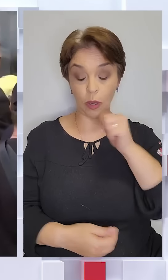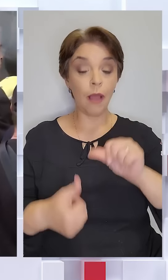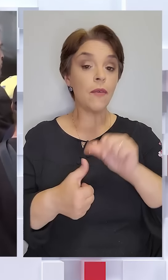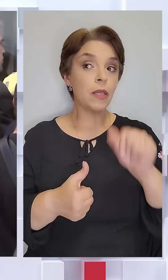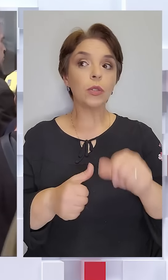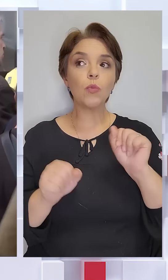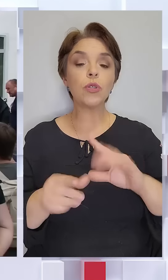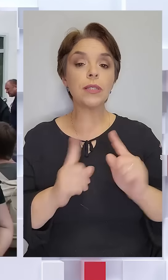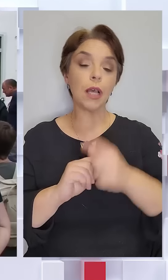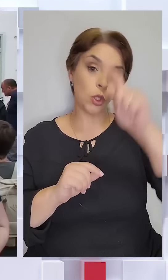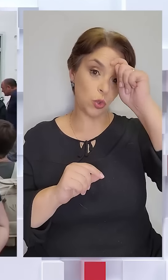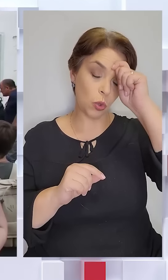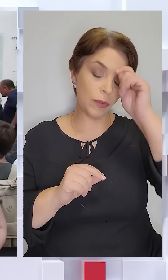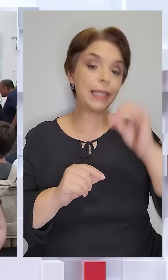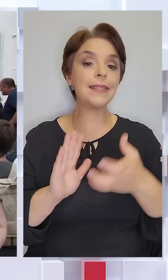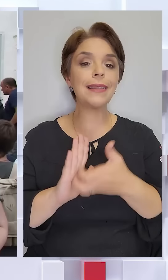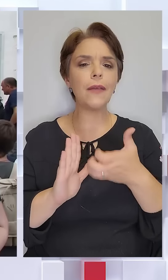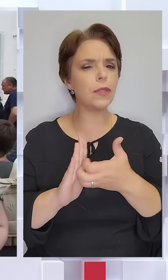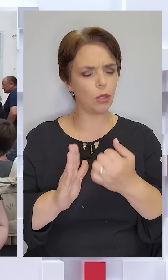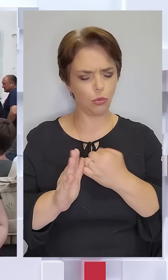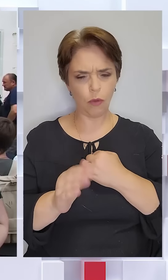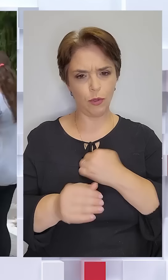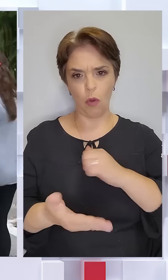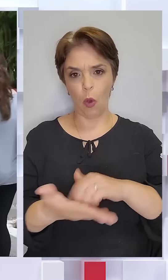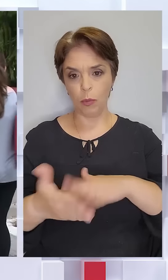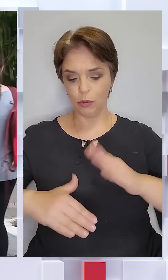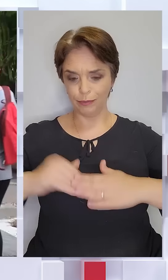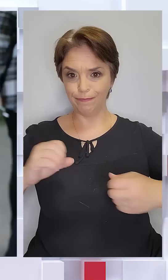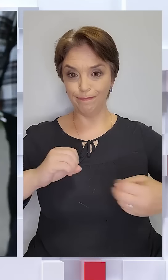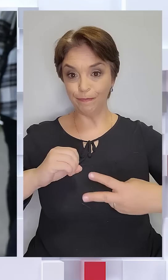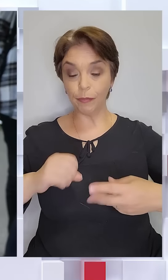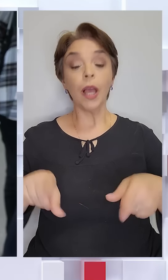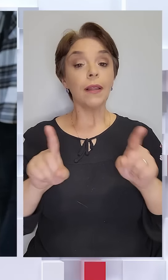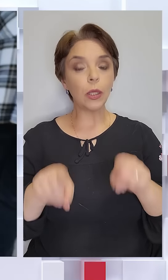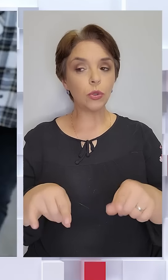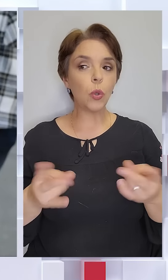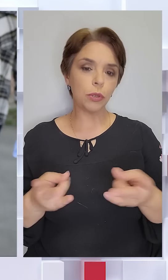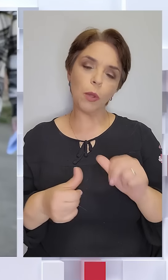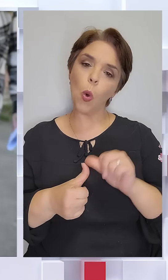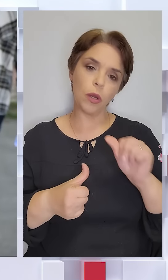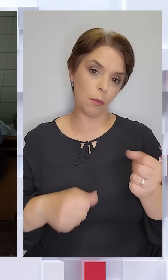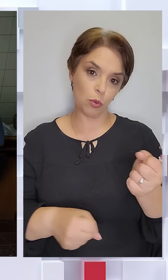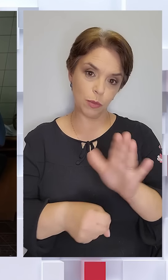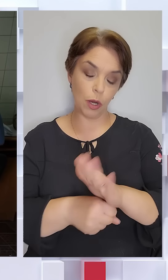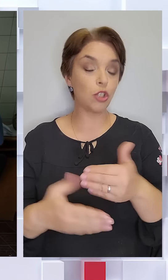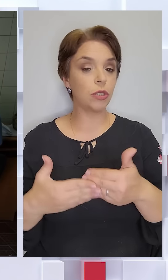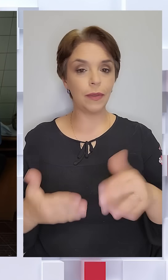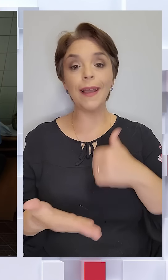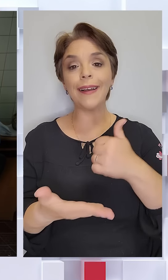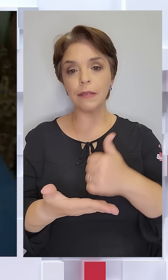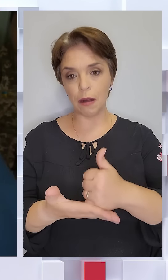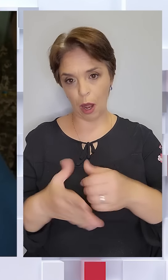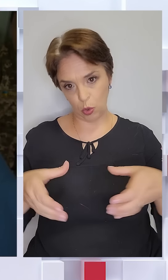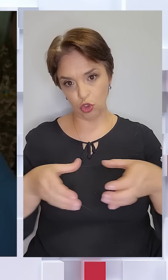Винятком можуть стати чоловіки з дефіцитною військово-обліковою спеціальністю. Та для цього потрібне окреме розпорядження від